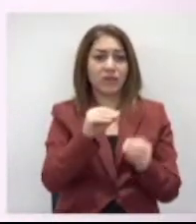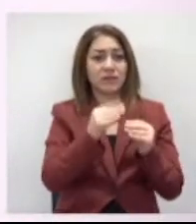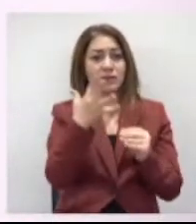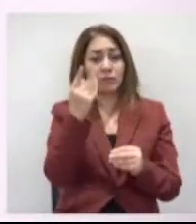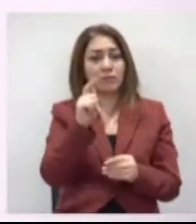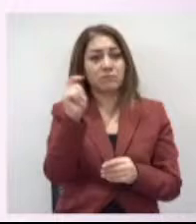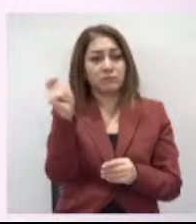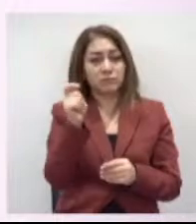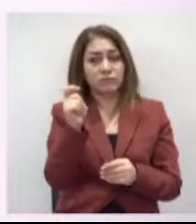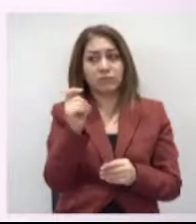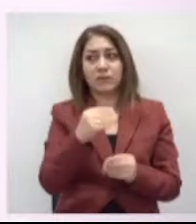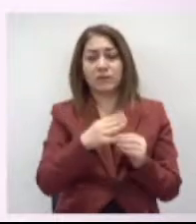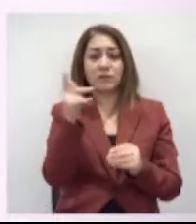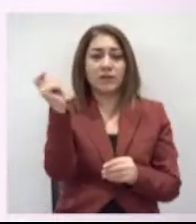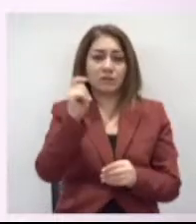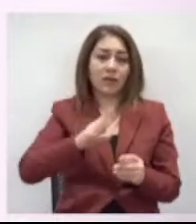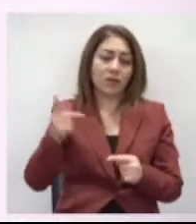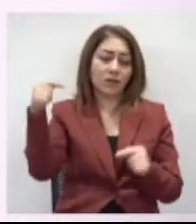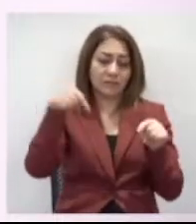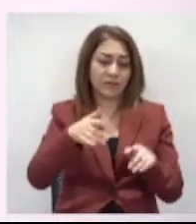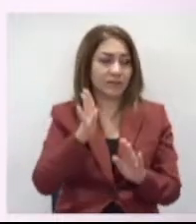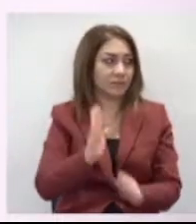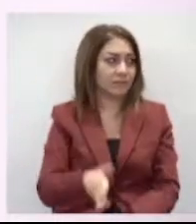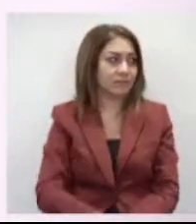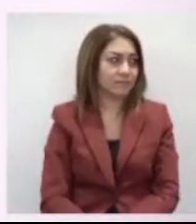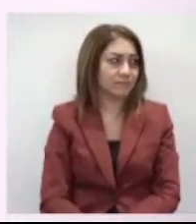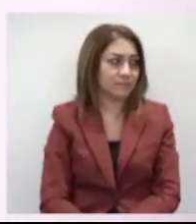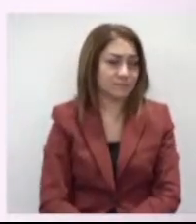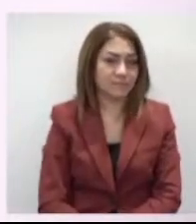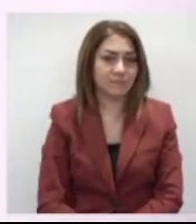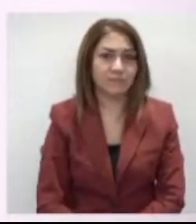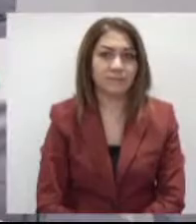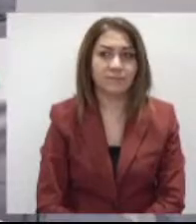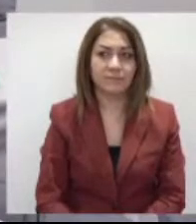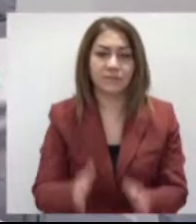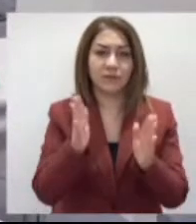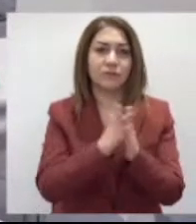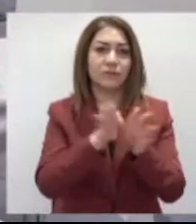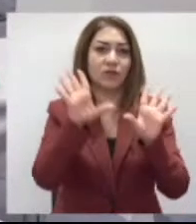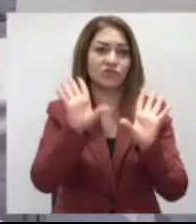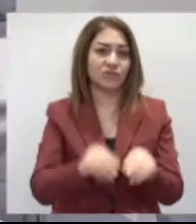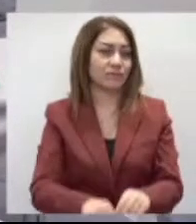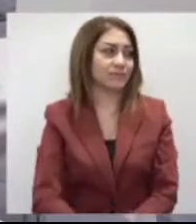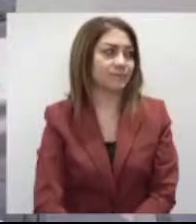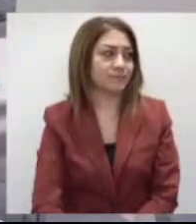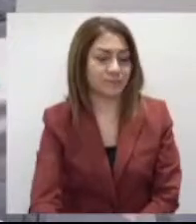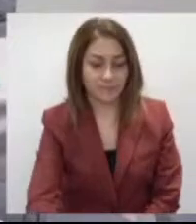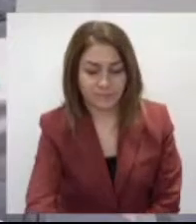Բավական է, 15 րոպե ընդմիջում, որից հետո կվերադառնանք քննարկման, ուղիղ եթերը խնդրում ենք անջատել։